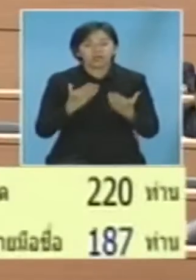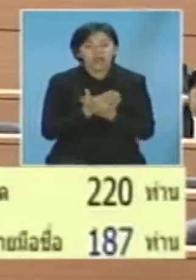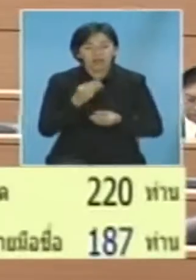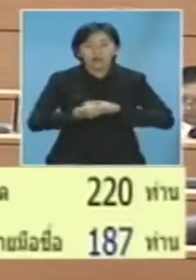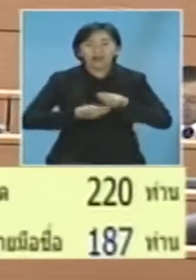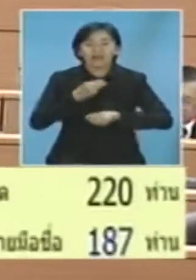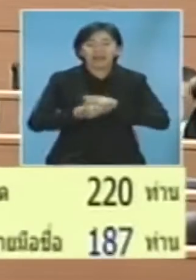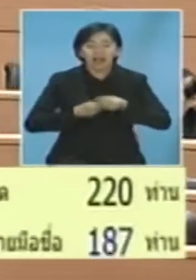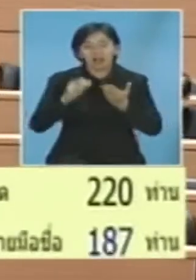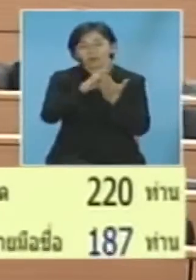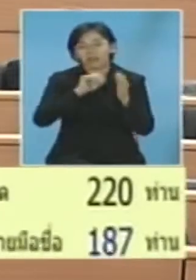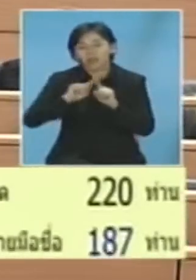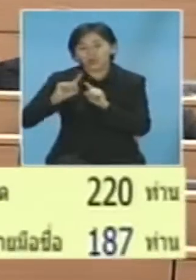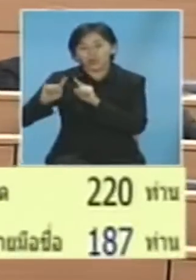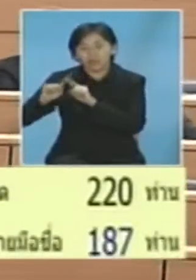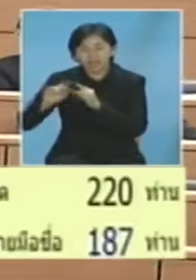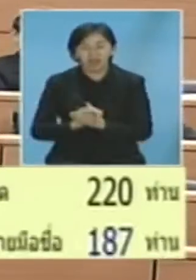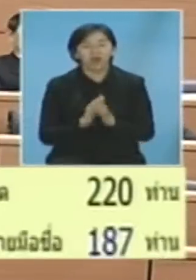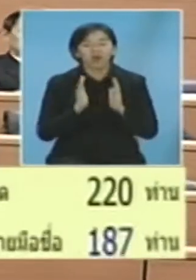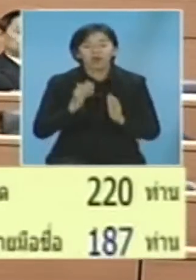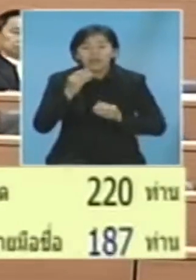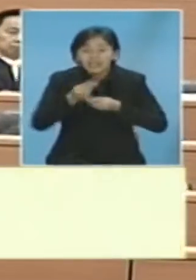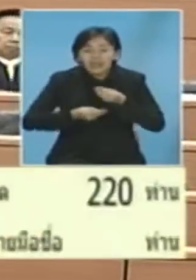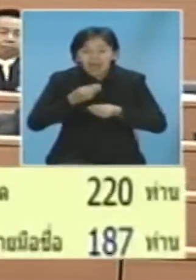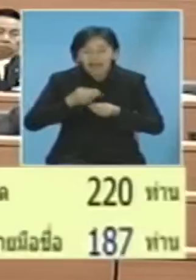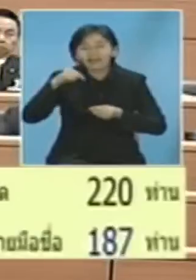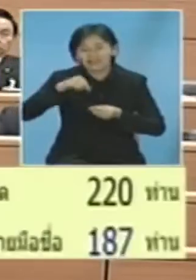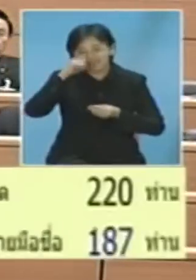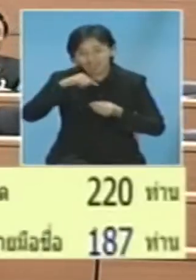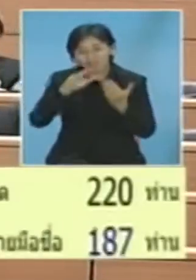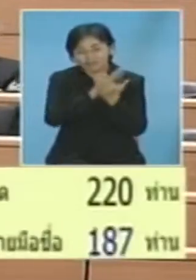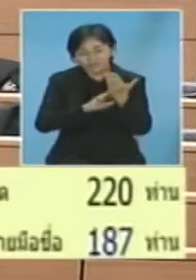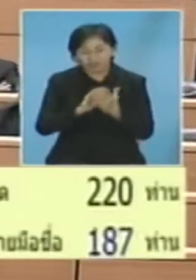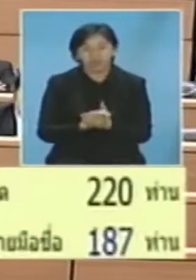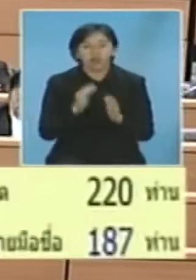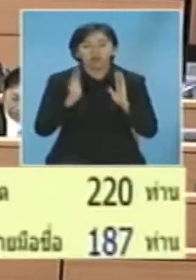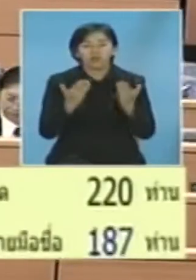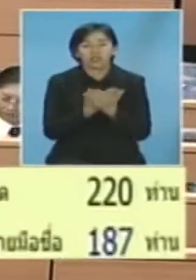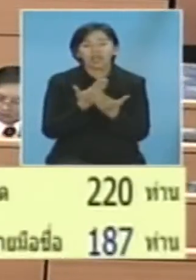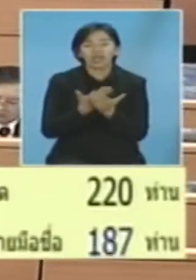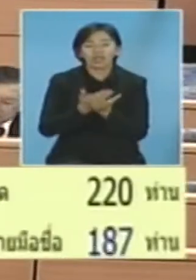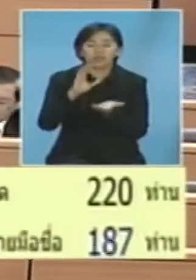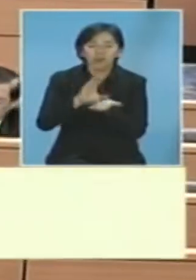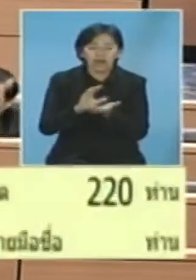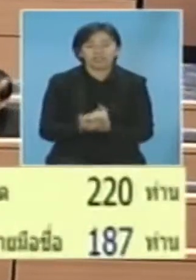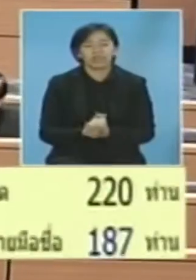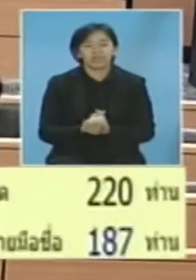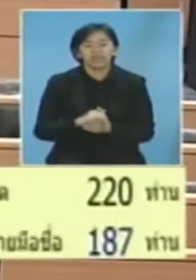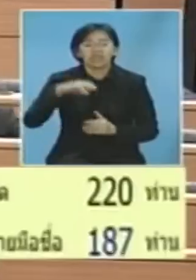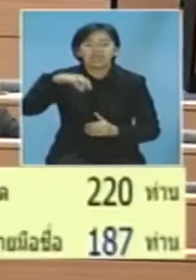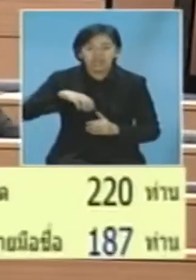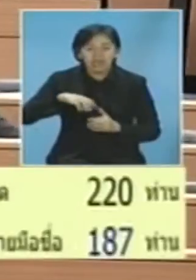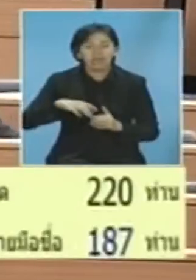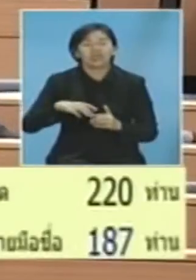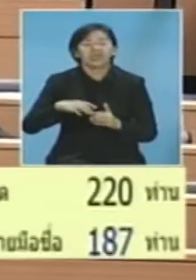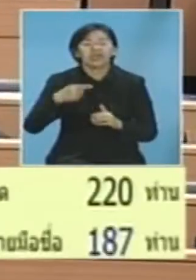ศผู้แทนกรมการค้าภายในผู้แทนสำนักงบประมาณผู้แทนสำนักปลัดสำนักนาย